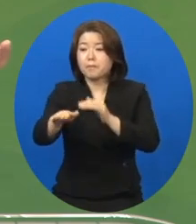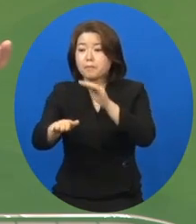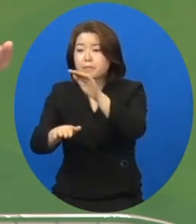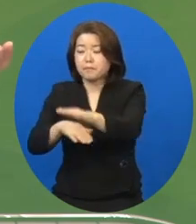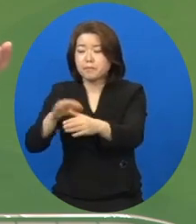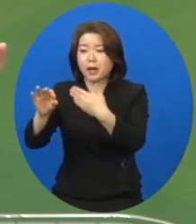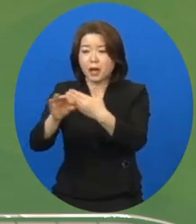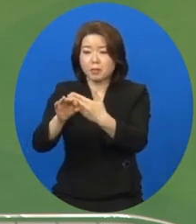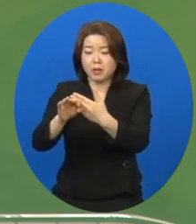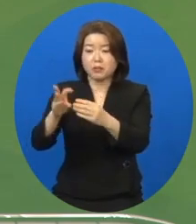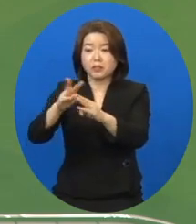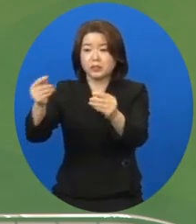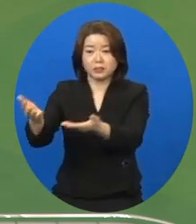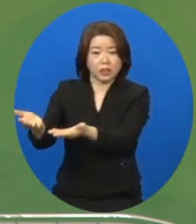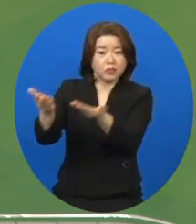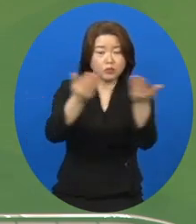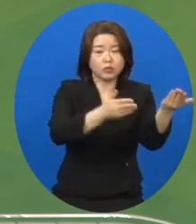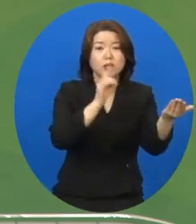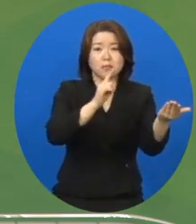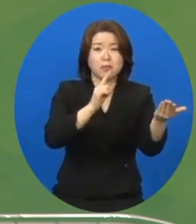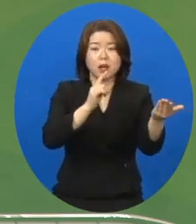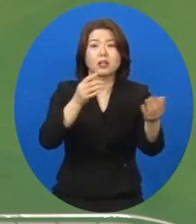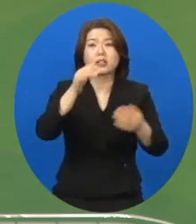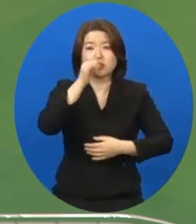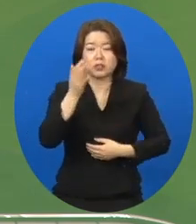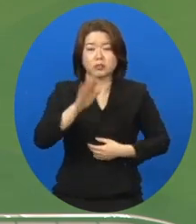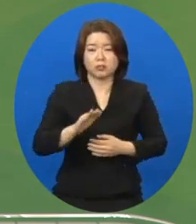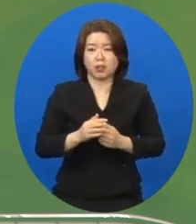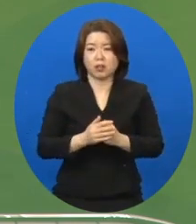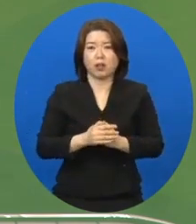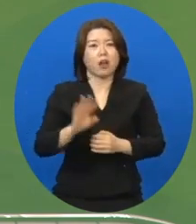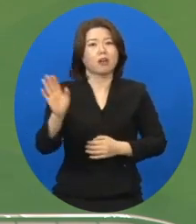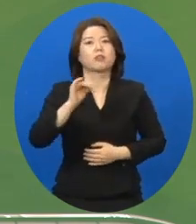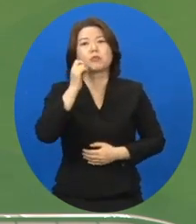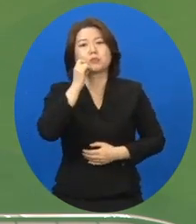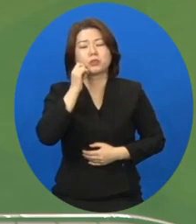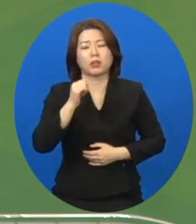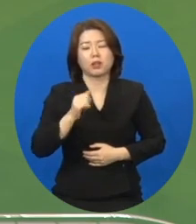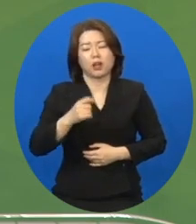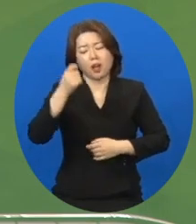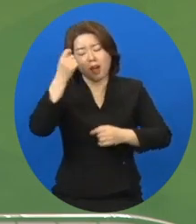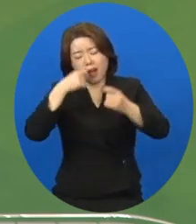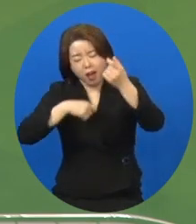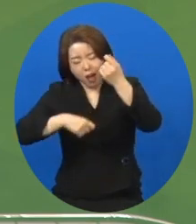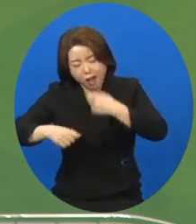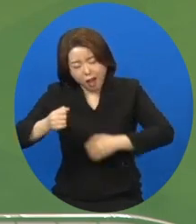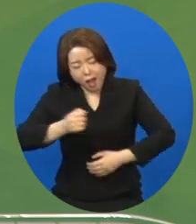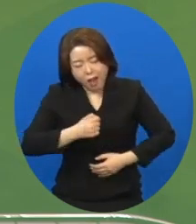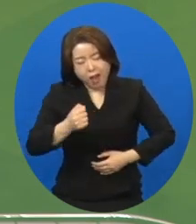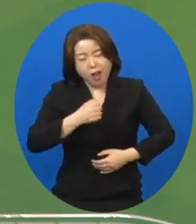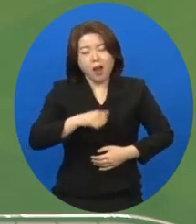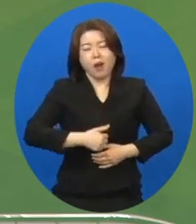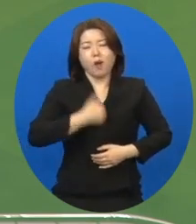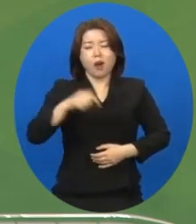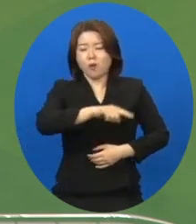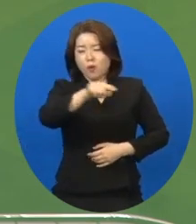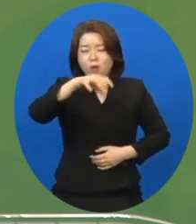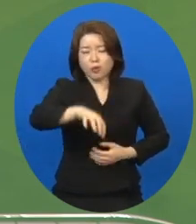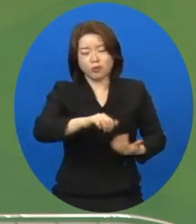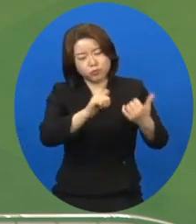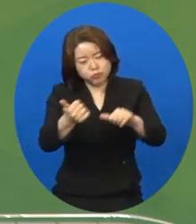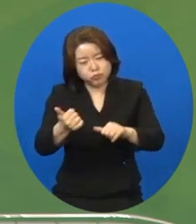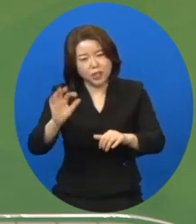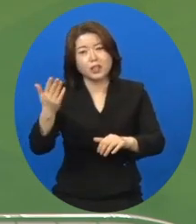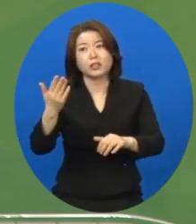거예요. 그리고 울고 불고 난리도 아니었어요. 우리 여기서 다 죽었구나. 그리고는